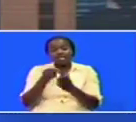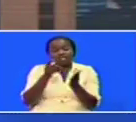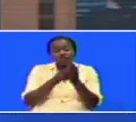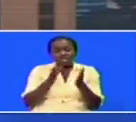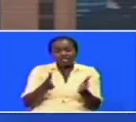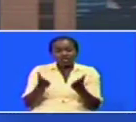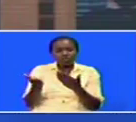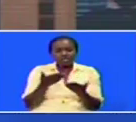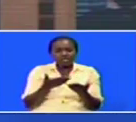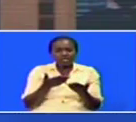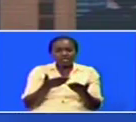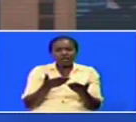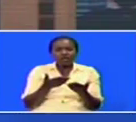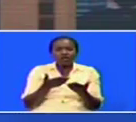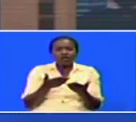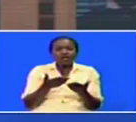kuwa jana